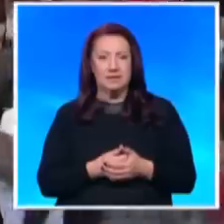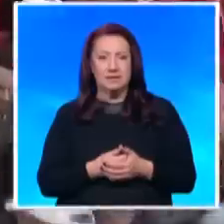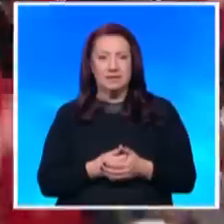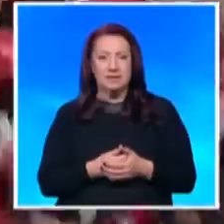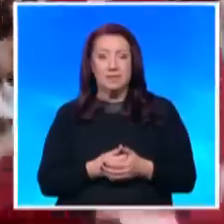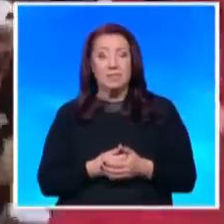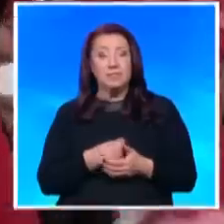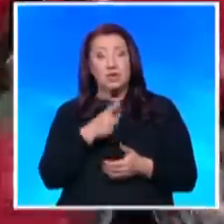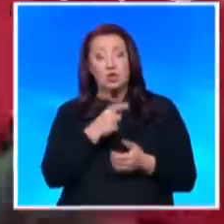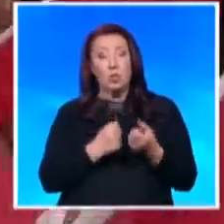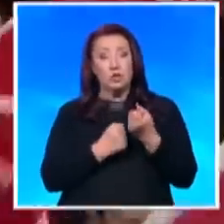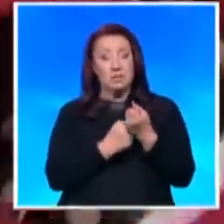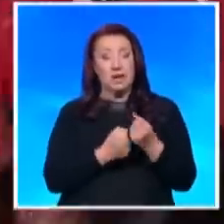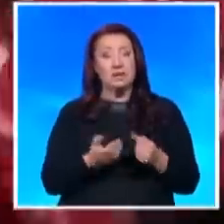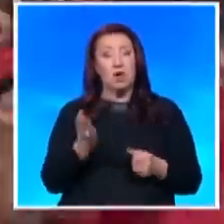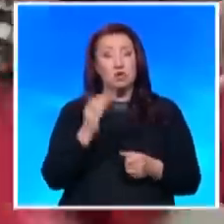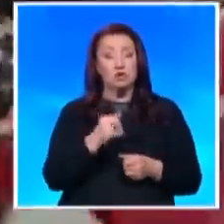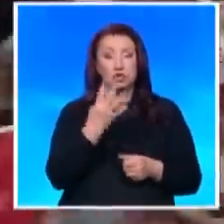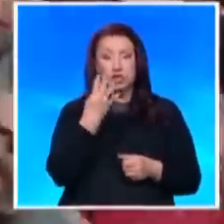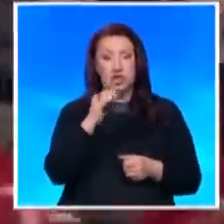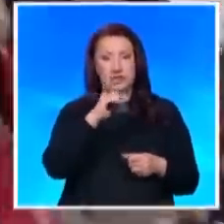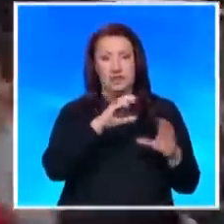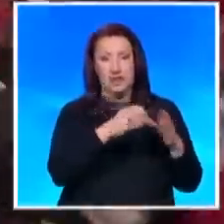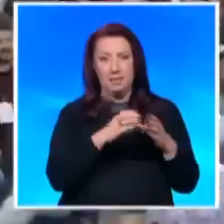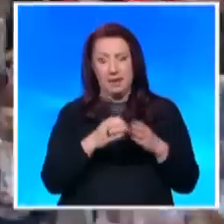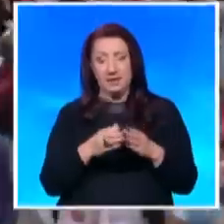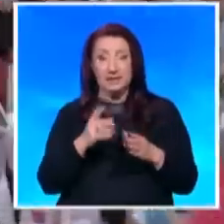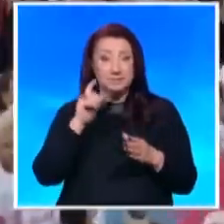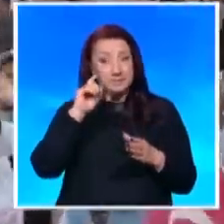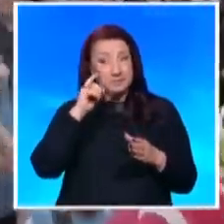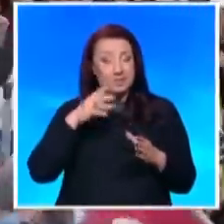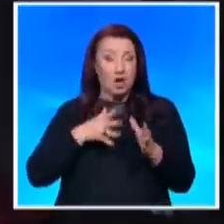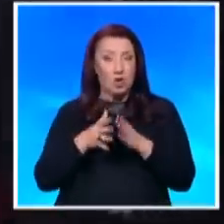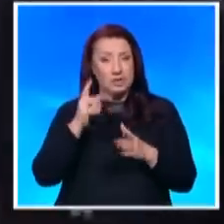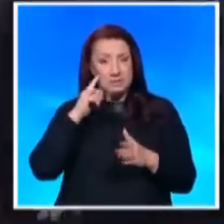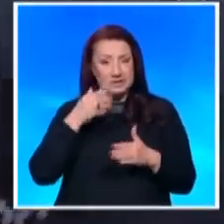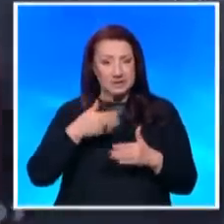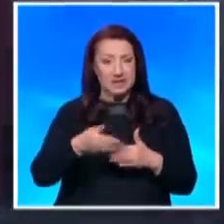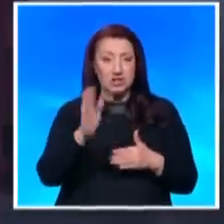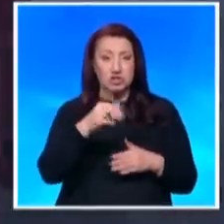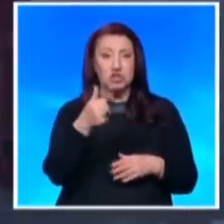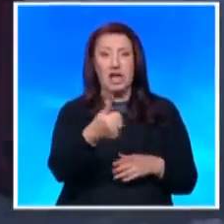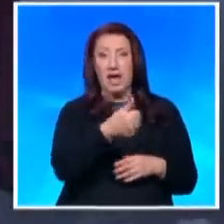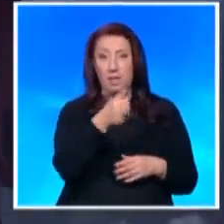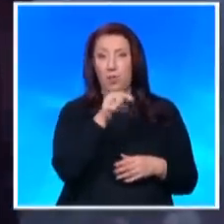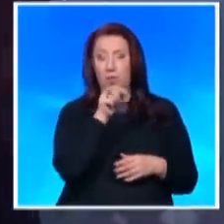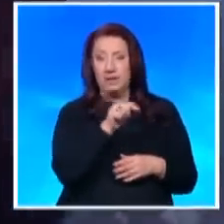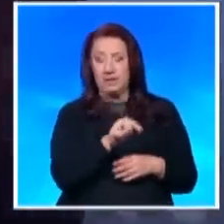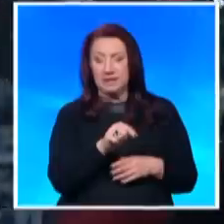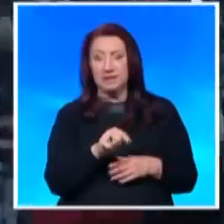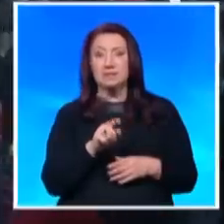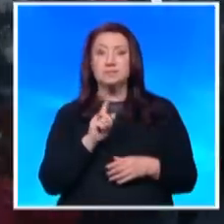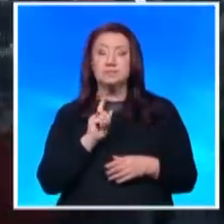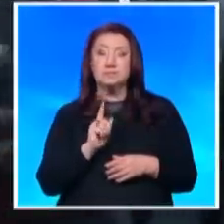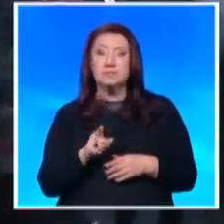в страната и определен като победител на предстоящия вод, понеже в този момент от социологическите изследвания, макар и на втори тур,